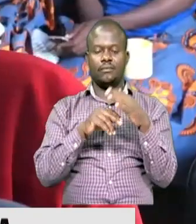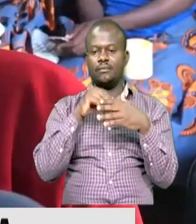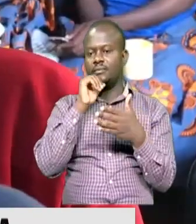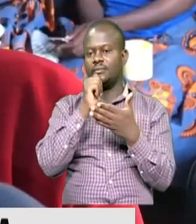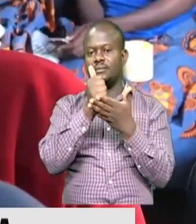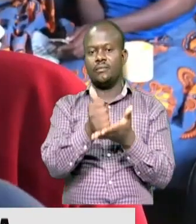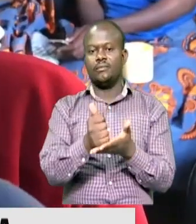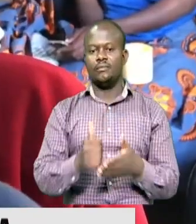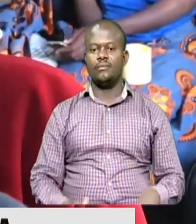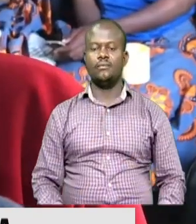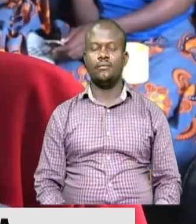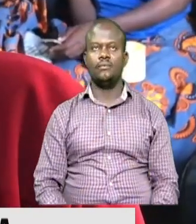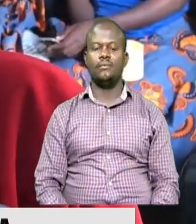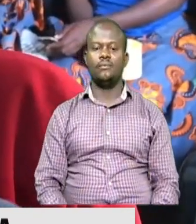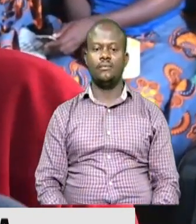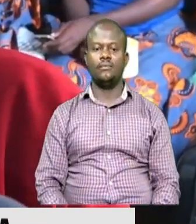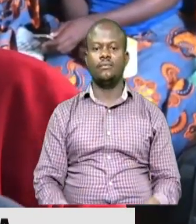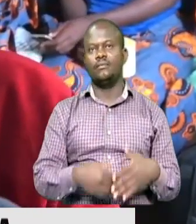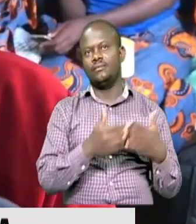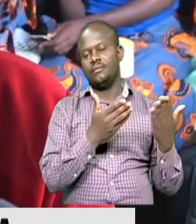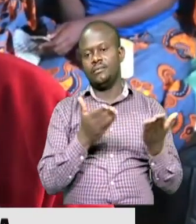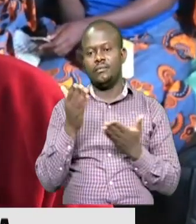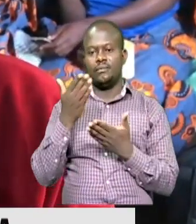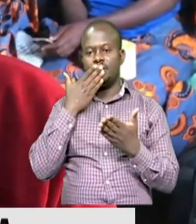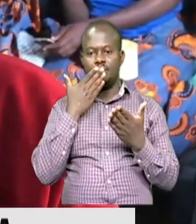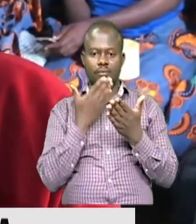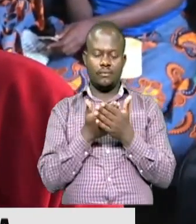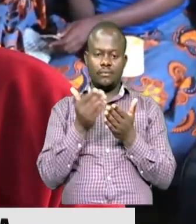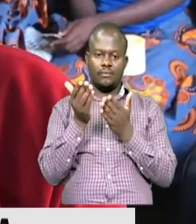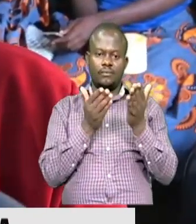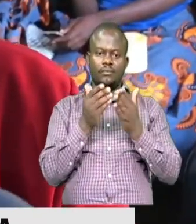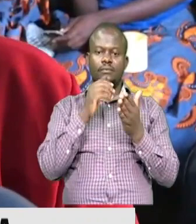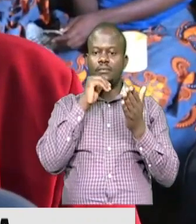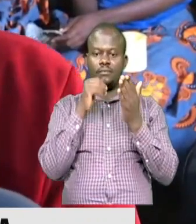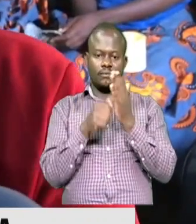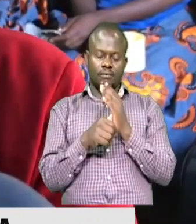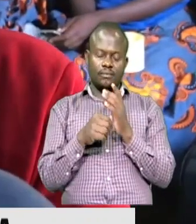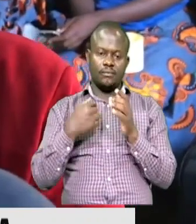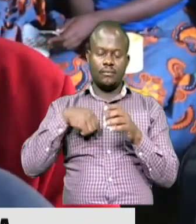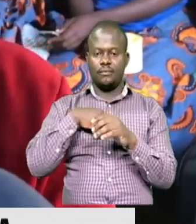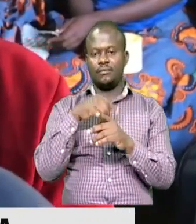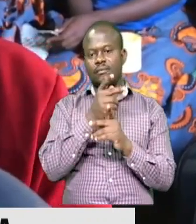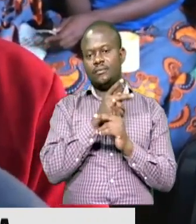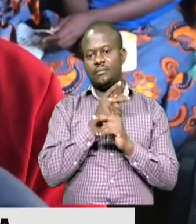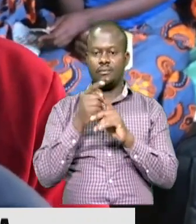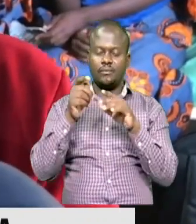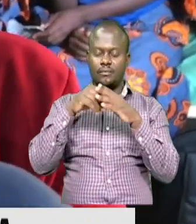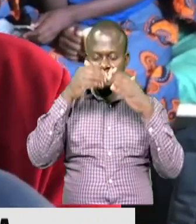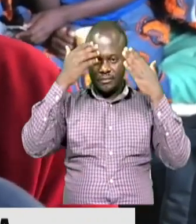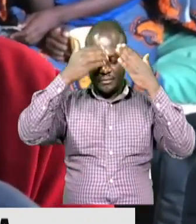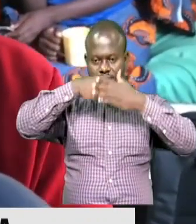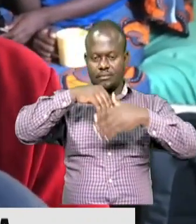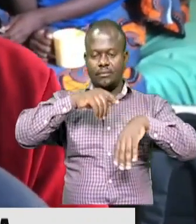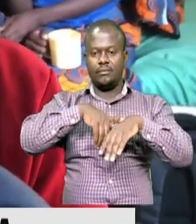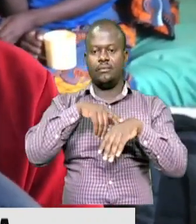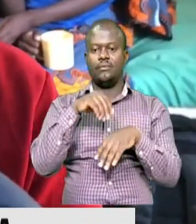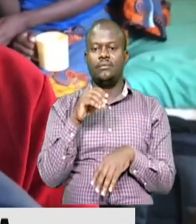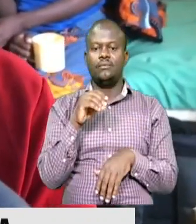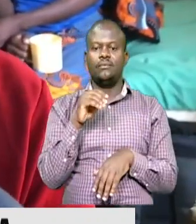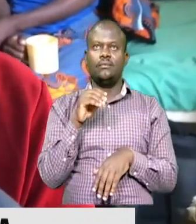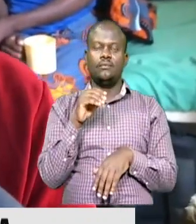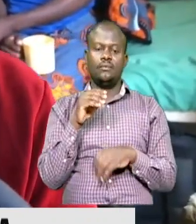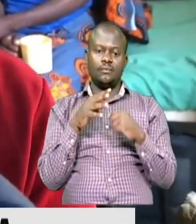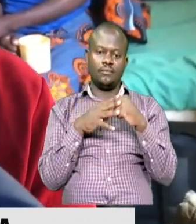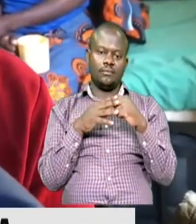bitabafasha. Batwakiriye neza serivisi rwose, nta kibazo batwitaye, twaje mu ijoro saa 9